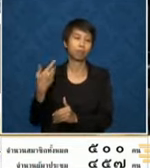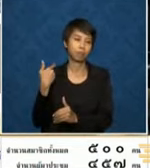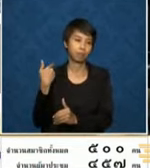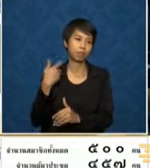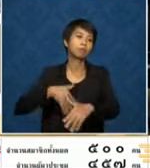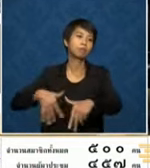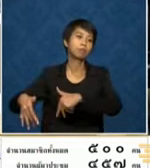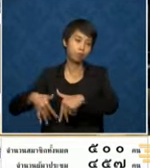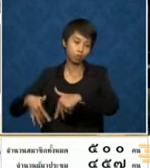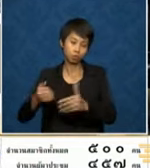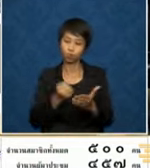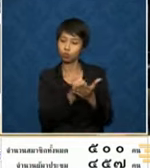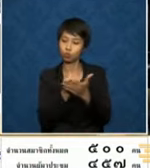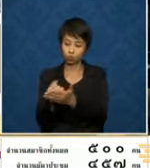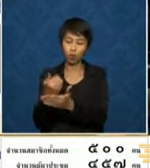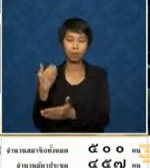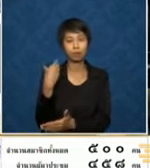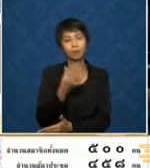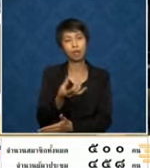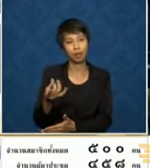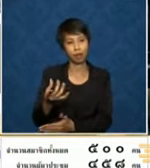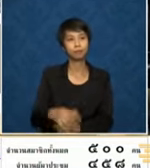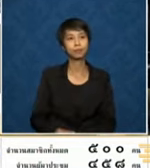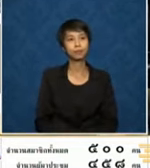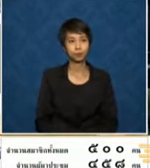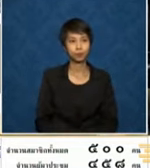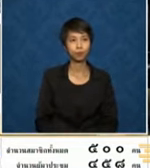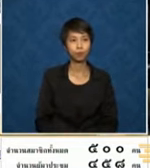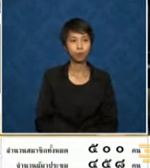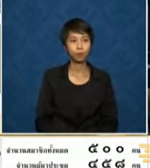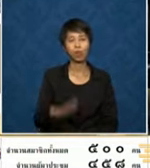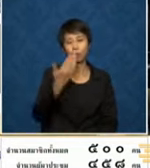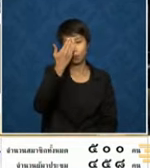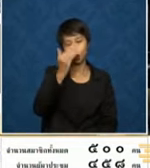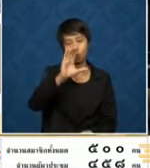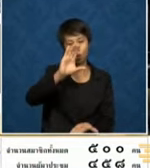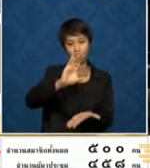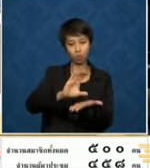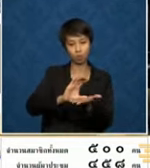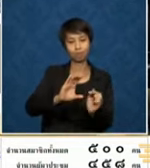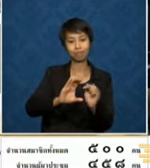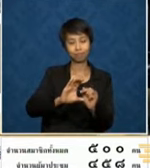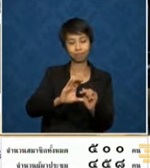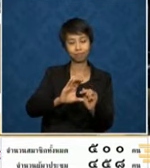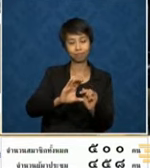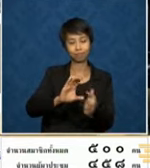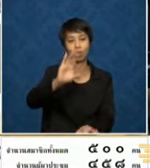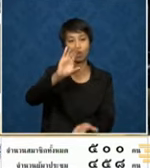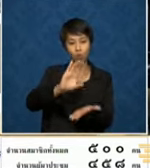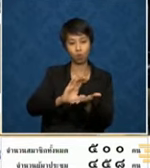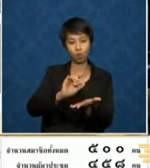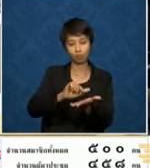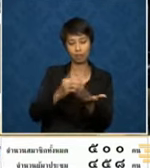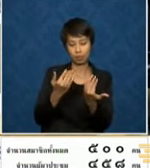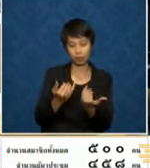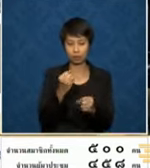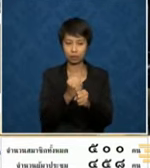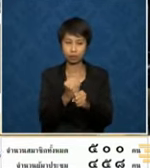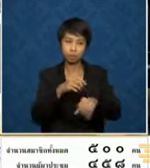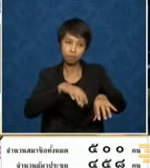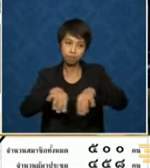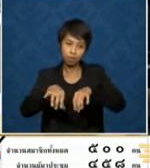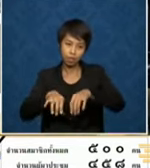ประชาชนตัวเล็กตัวน้อยแล้วก็เศรษฐกิจฐานรากหรือไม่นะคะห้องงบประมาณในช่วงที่เรามีงบไปพลางก่อนเนี่ยท่านอาจจะบ